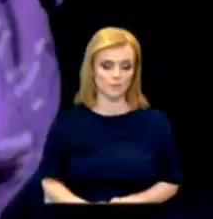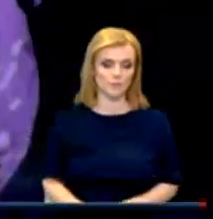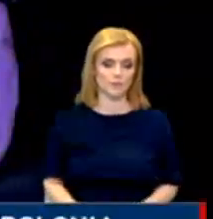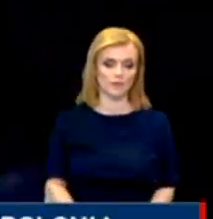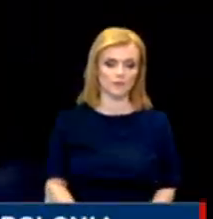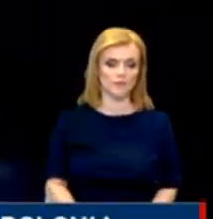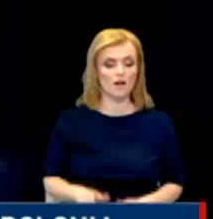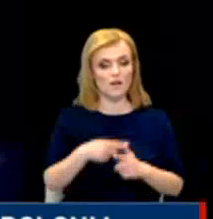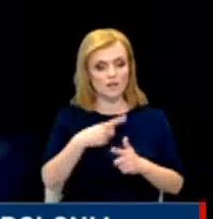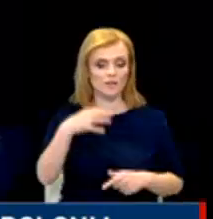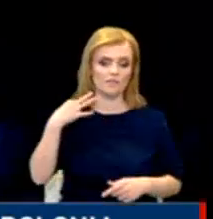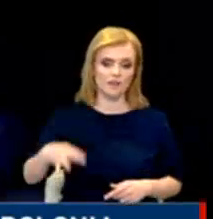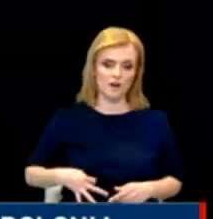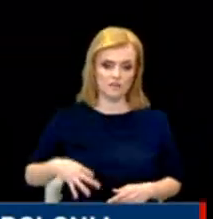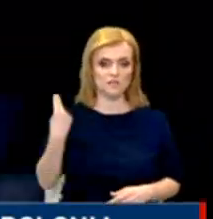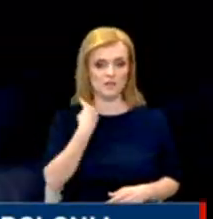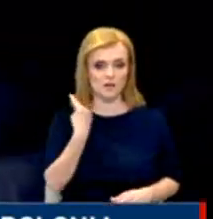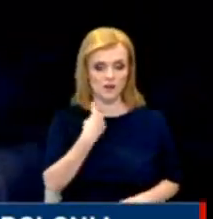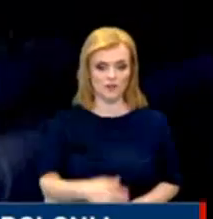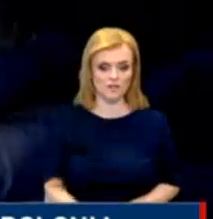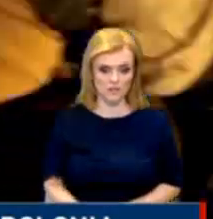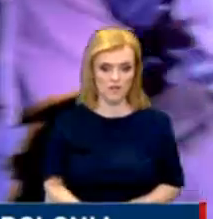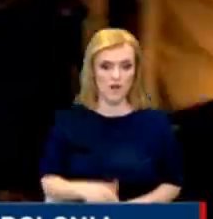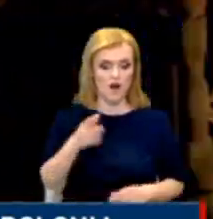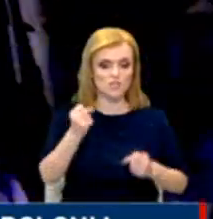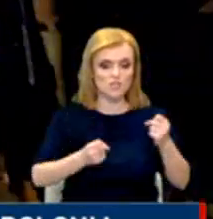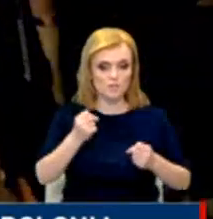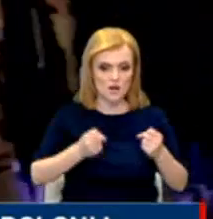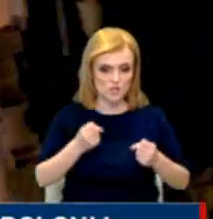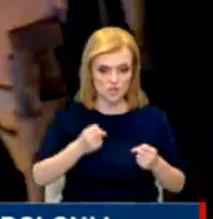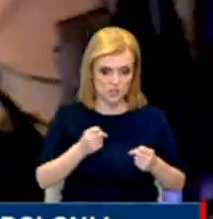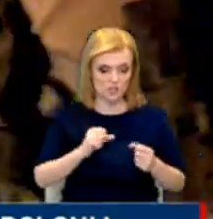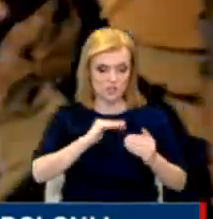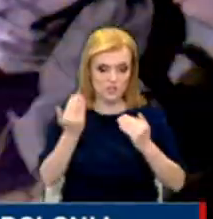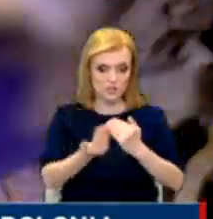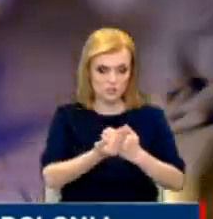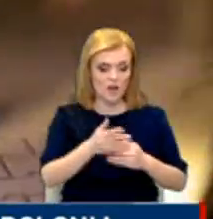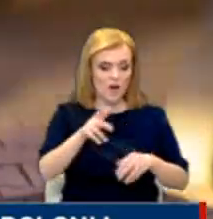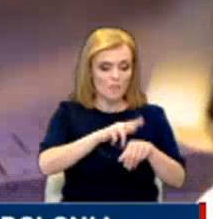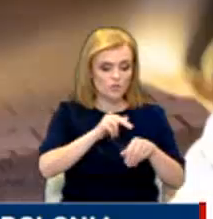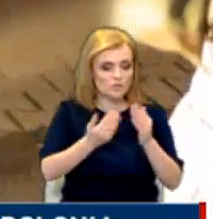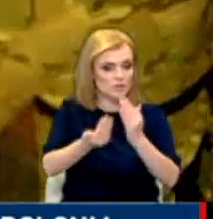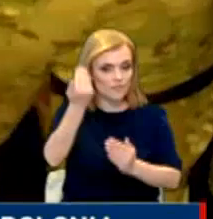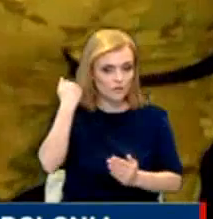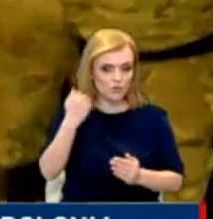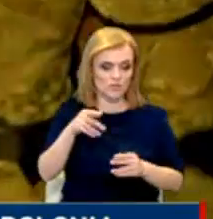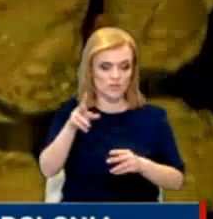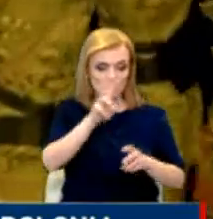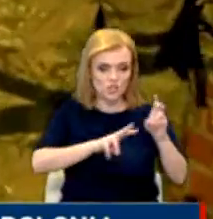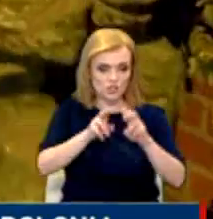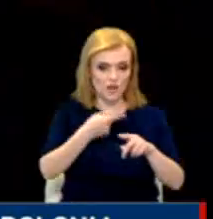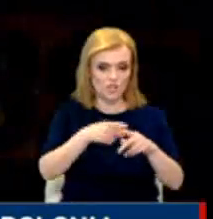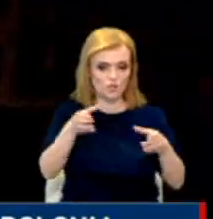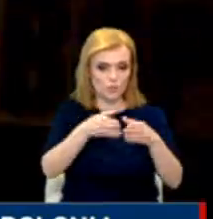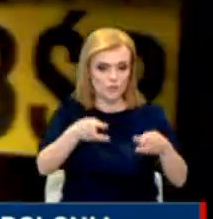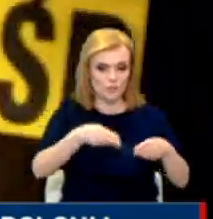preluați și duși în Franța, Germania, ori Marea Britanie. Unități speciale de investigație erau pe urmele acestei grupări de mai multă vreme. După descoperirea